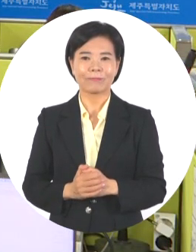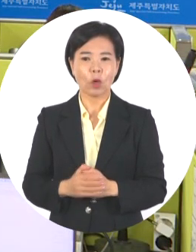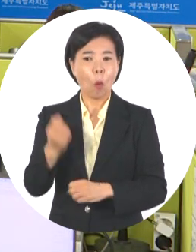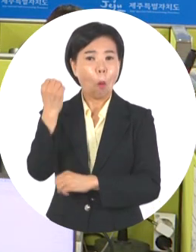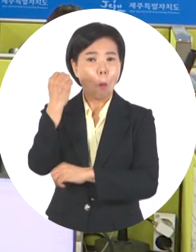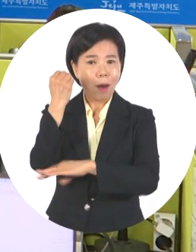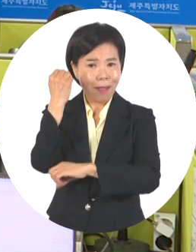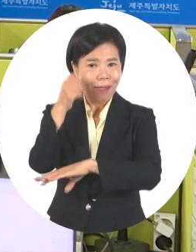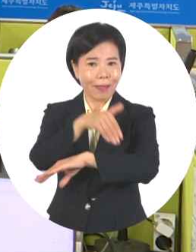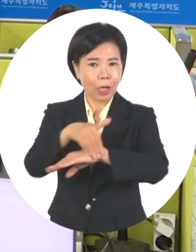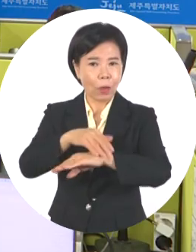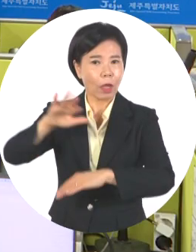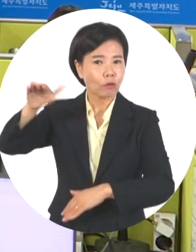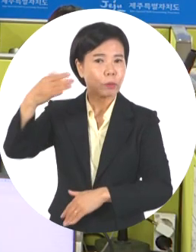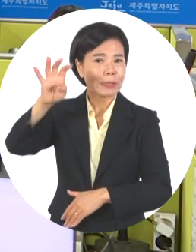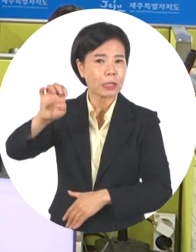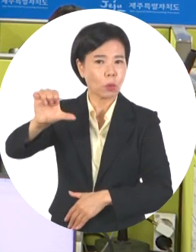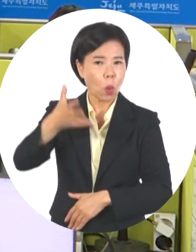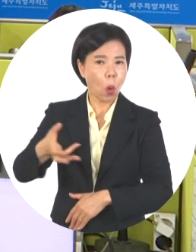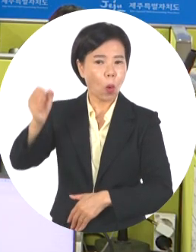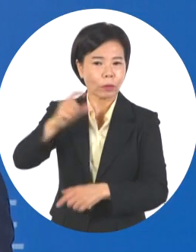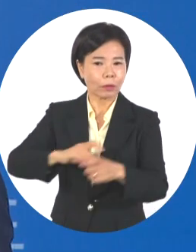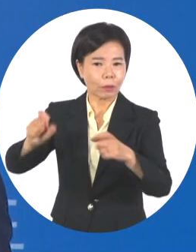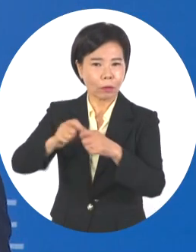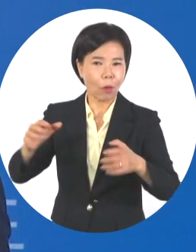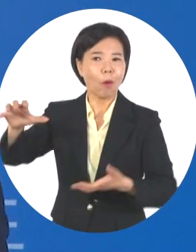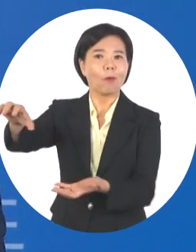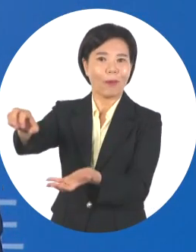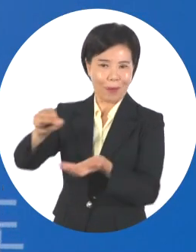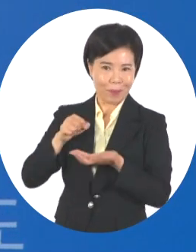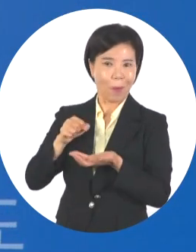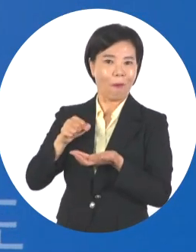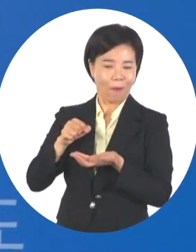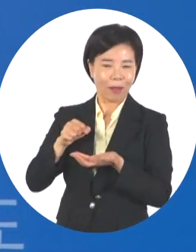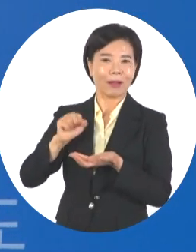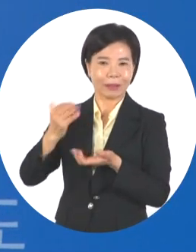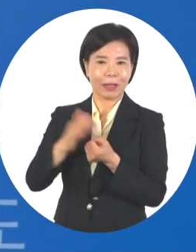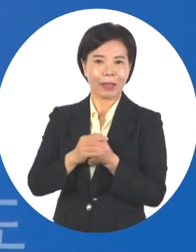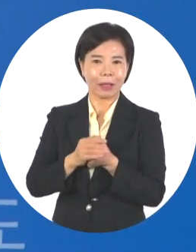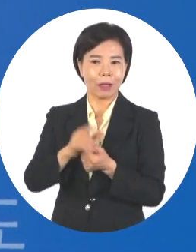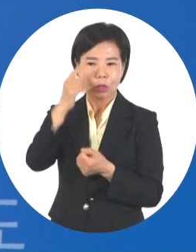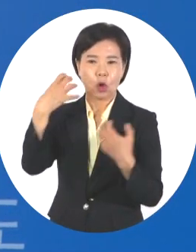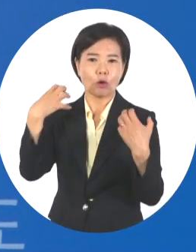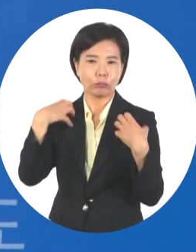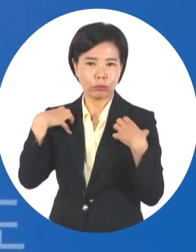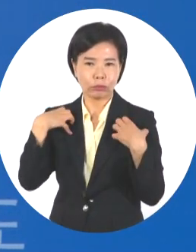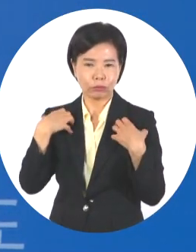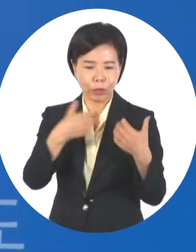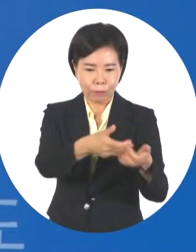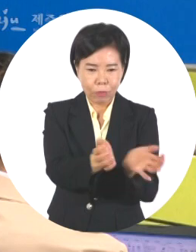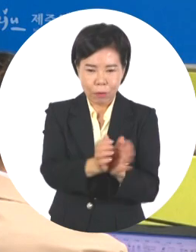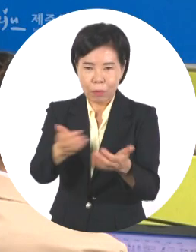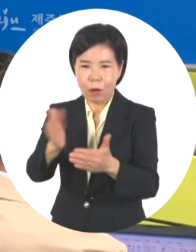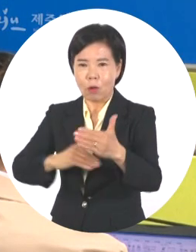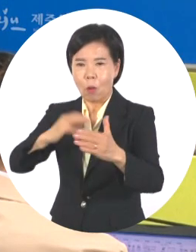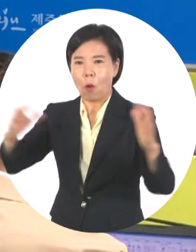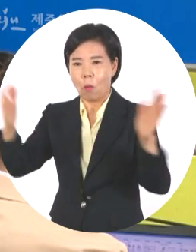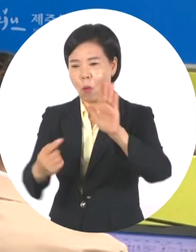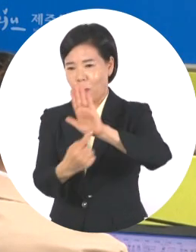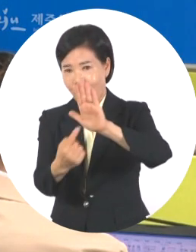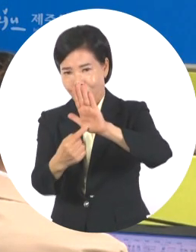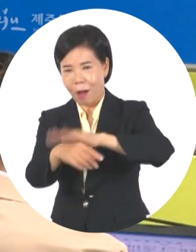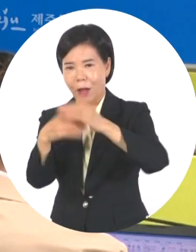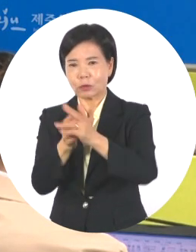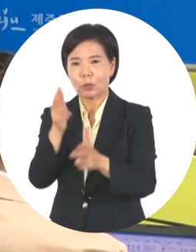당초 계획보다 945억 원을 더 확보한 것인데요. 정부 각 부처, 공모사업과